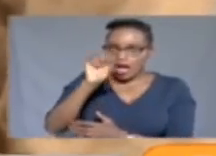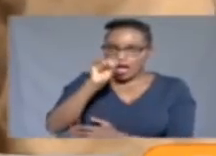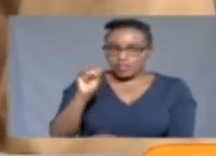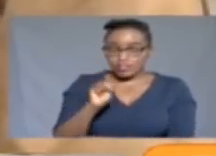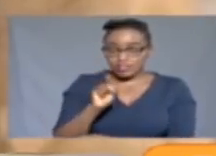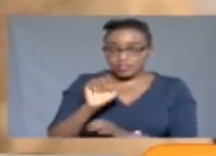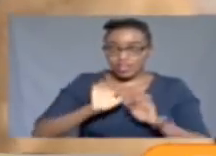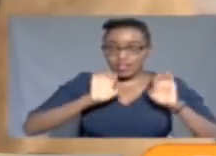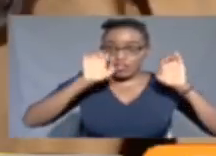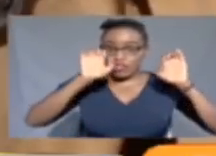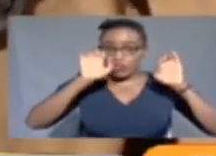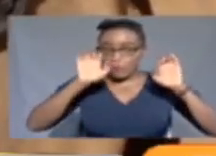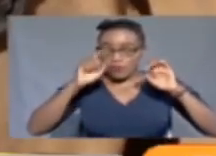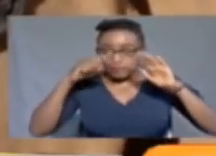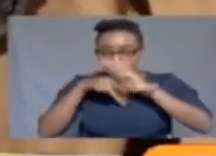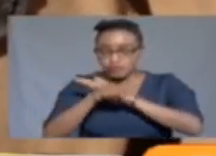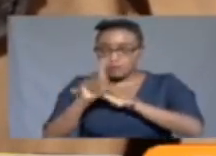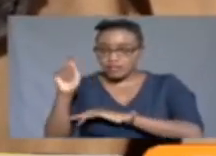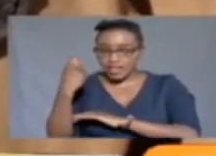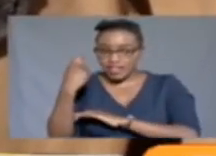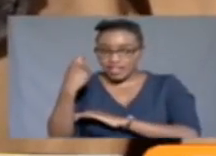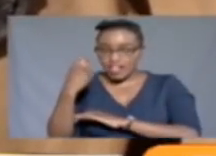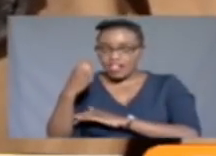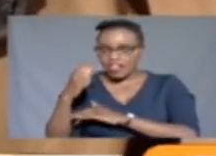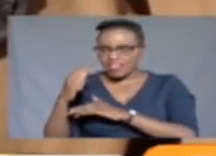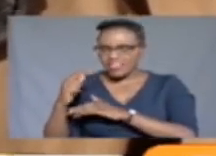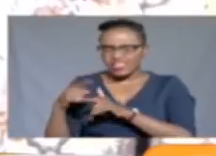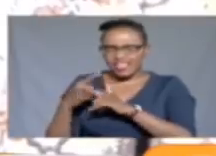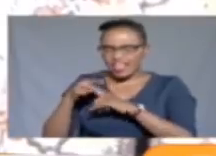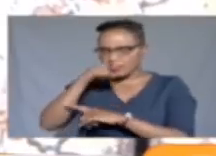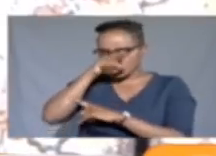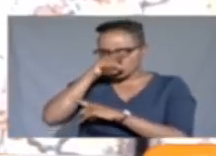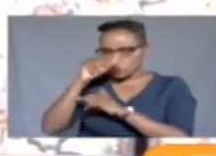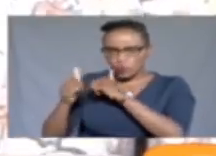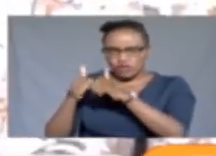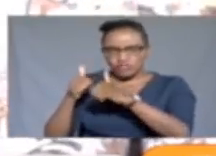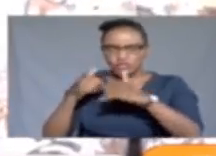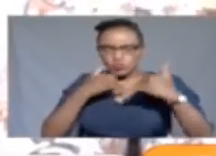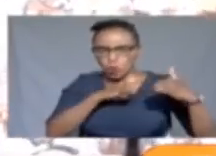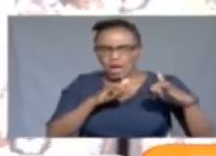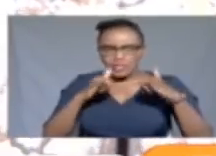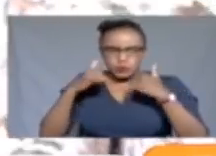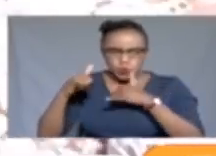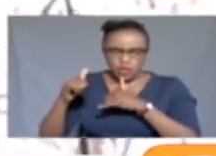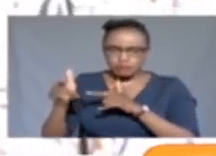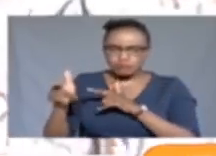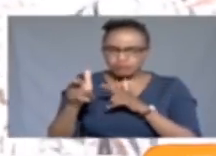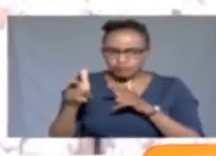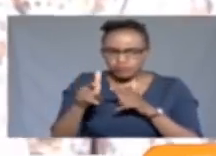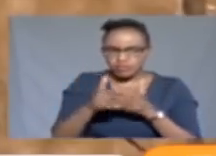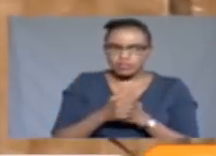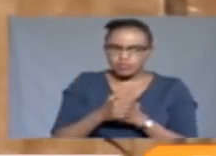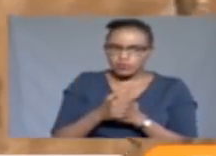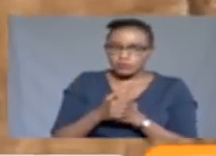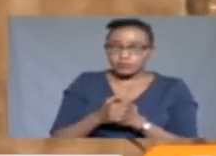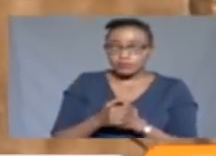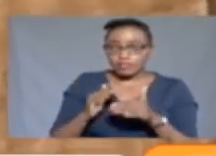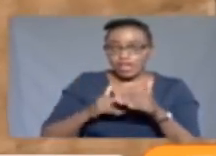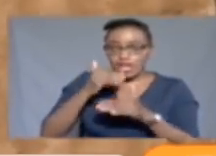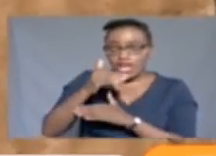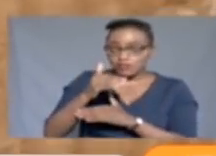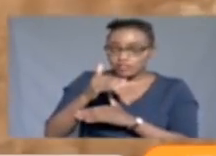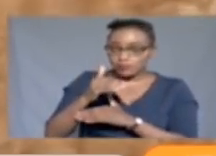nataka ingia Kenya na Ngereza nakataa. Inapigana na Italia na Japan. Baada ya